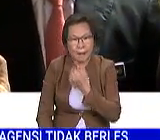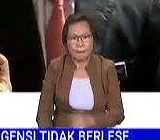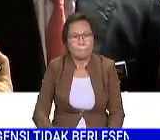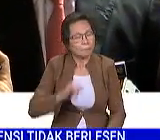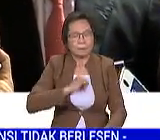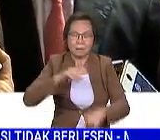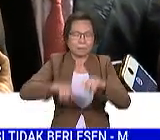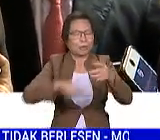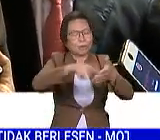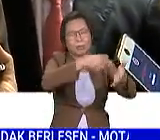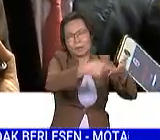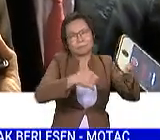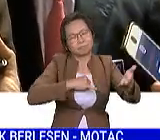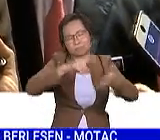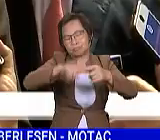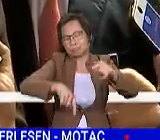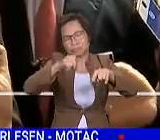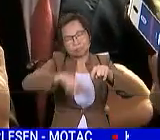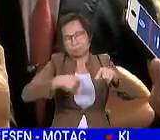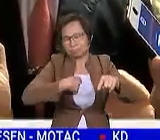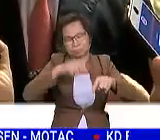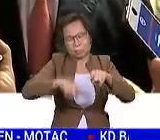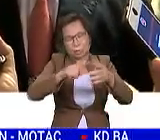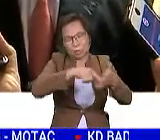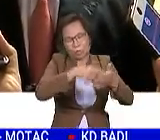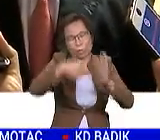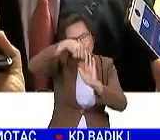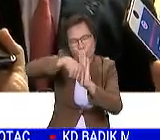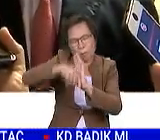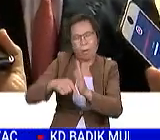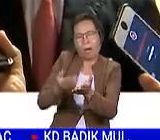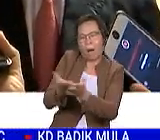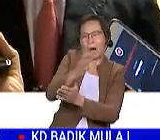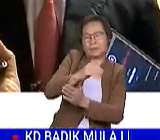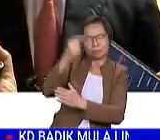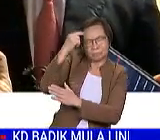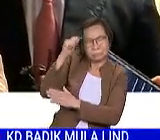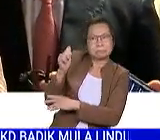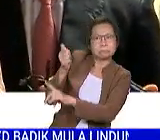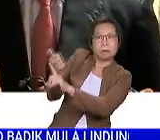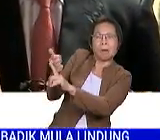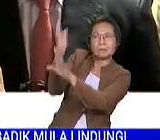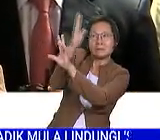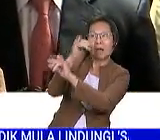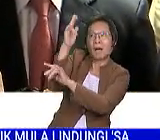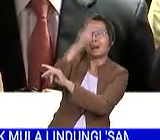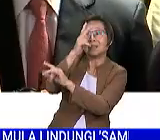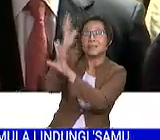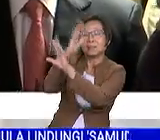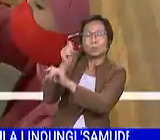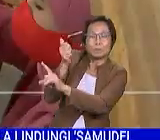Hai sekali Comment itu panel ditutup detail-detail itu adalah hak dan Budi bicara kerajaan